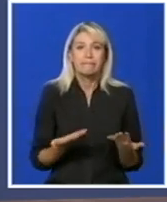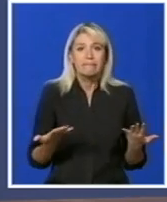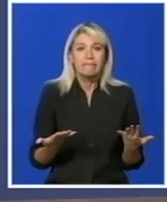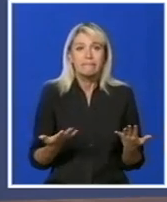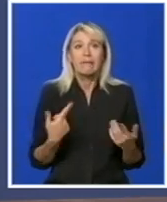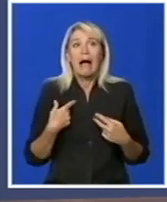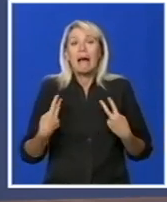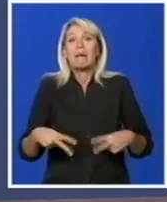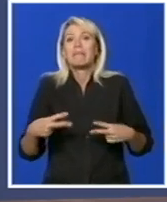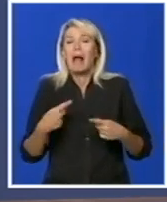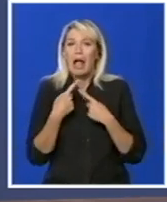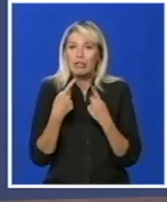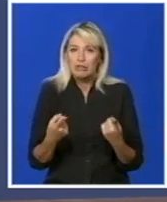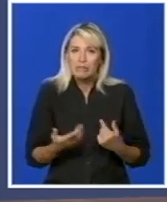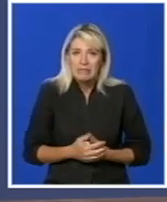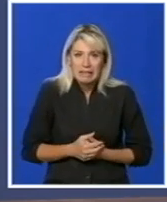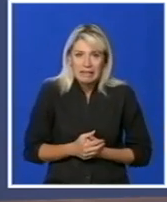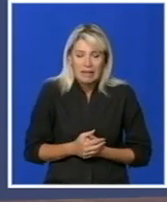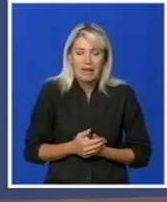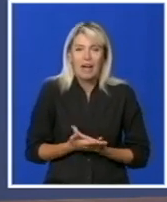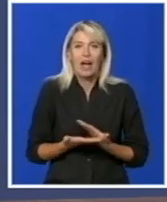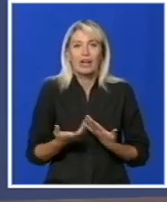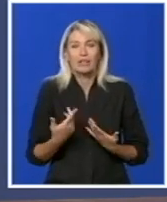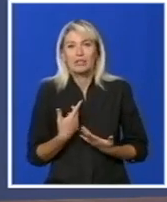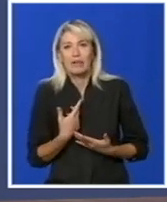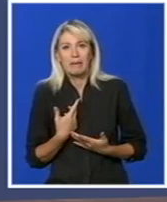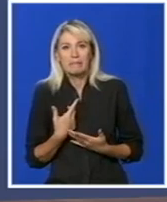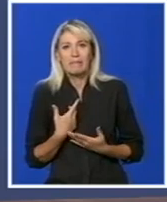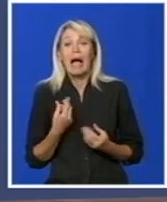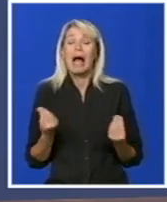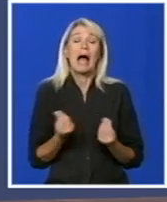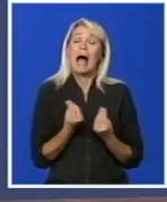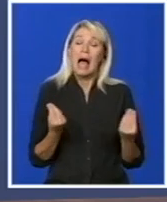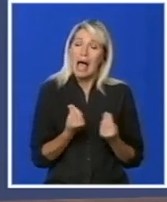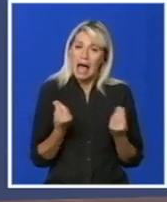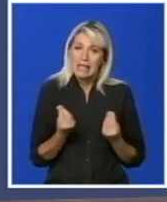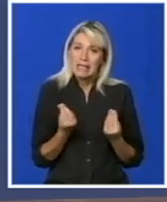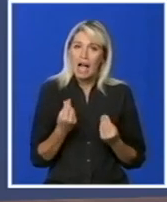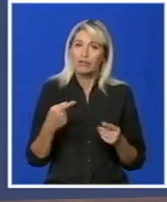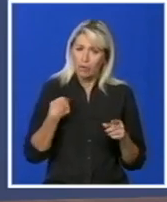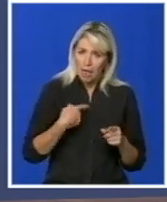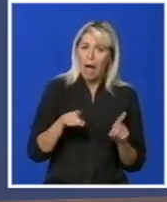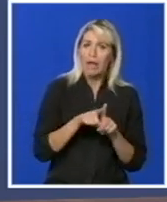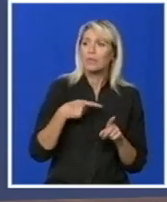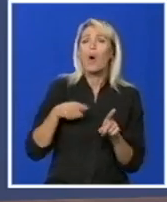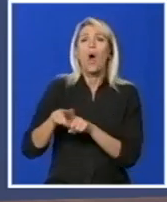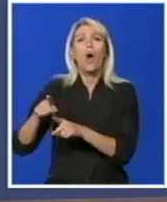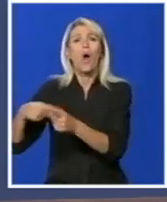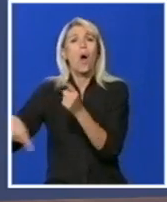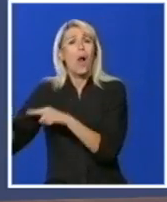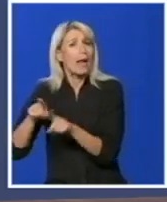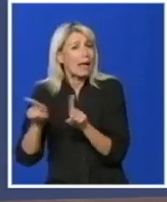A zašto sam rekao da taj optimizam nisam spreman baš mnogo da potenciram, ni ja, ni moje kolege,